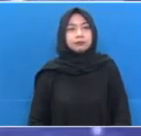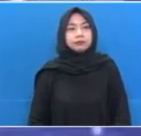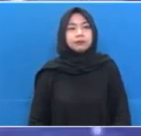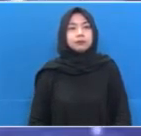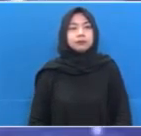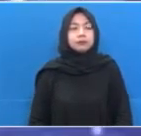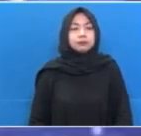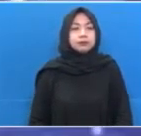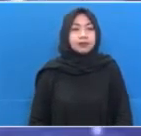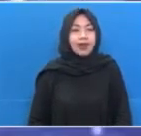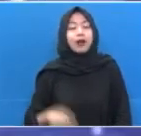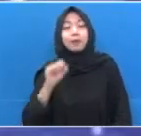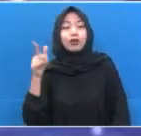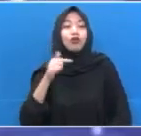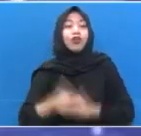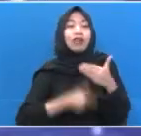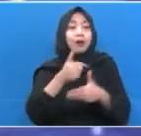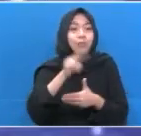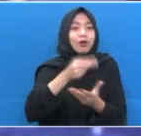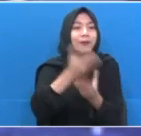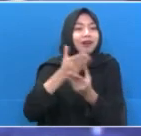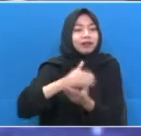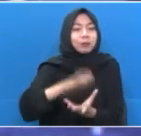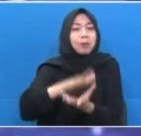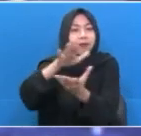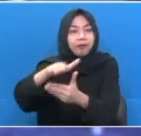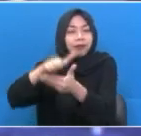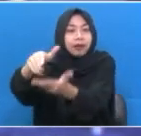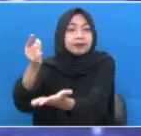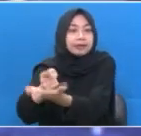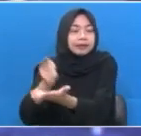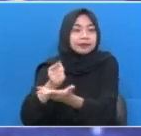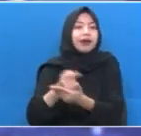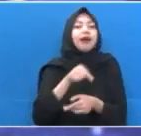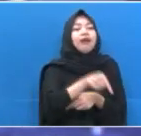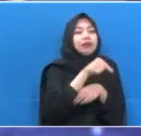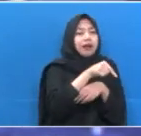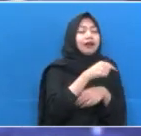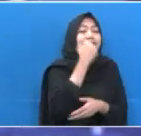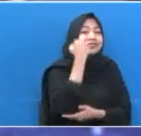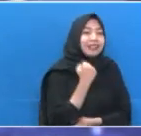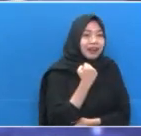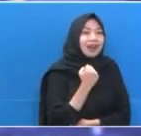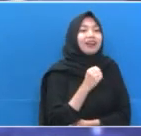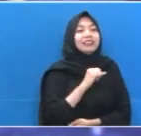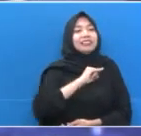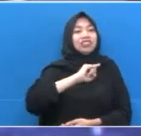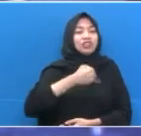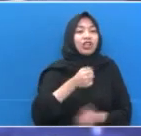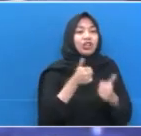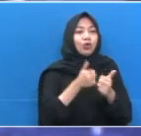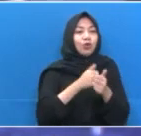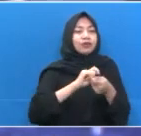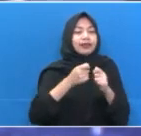jelang kelimpahan tahap 2 Besok saudara hari ini ada 3 tersangka kasus pembunuhan berencana Brigadir Yosua yang menjalani tes kesehatan salah satunya